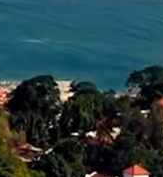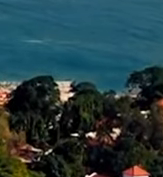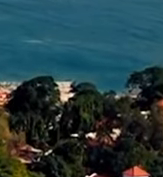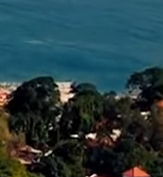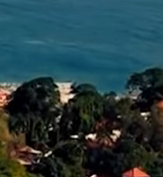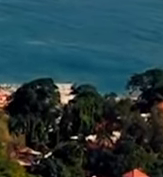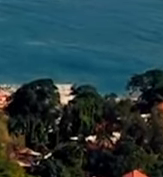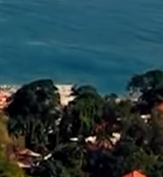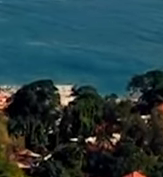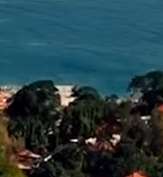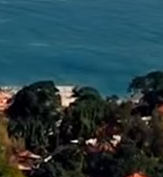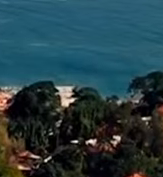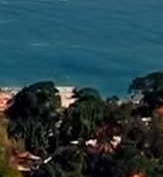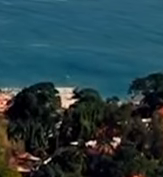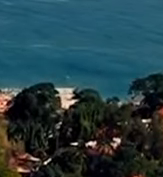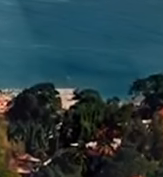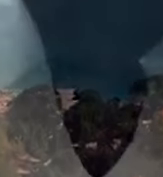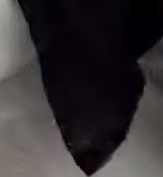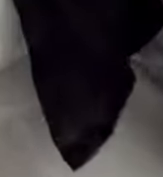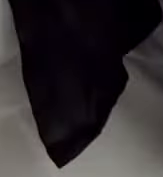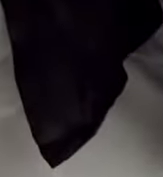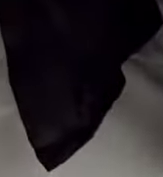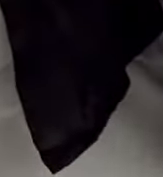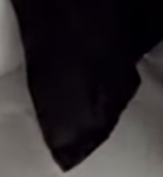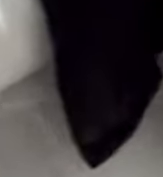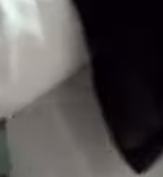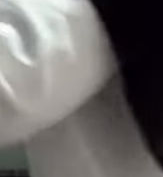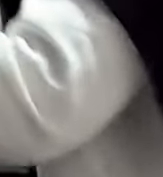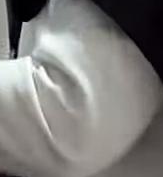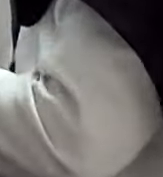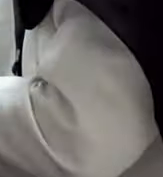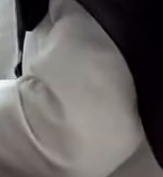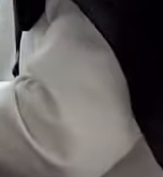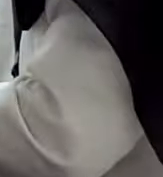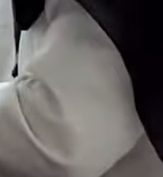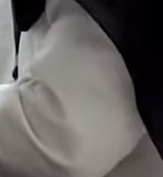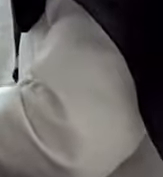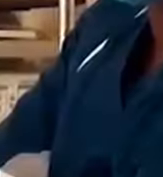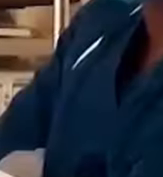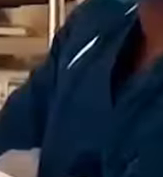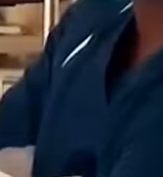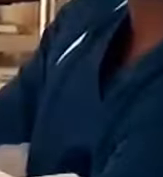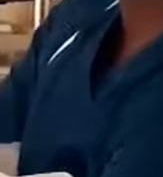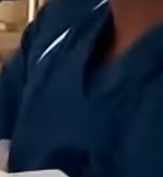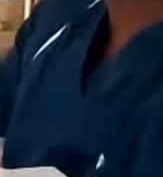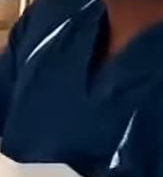Nchini Tanzania, mfumo wa utoaji wa huduma za afya uko katika hatua za mabadiliko makubwa.